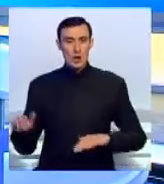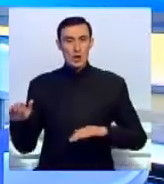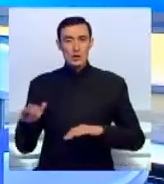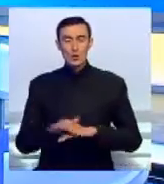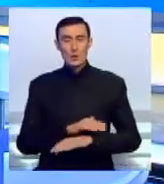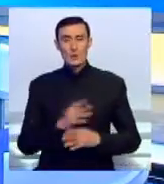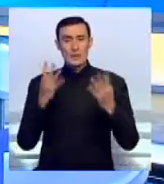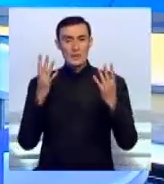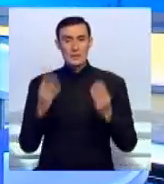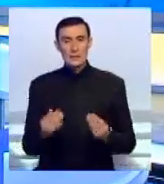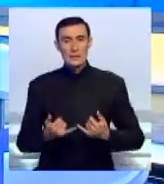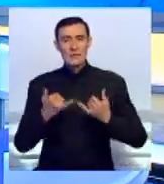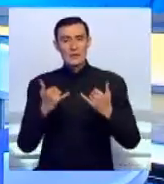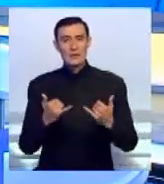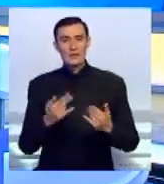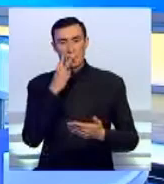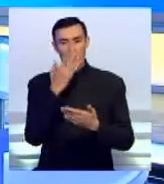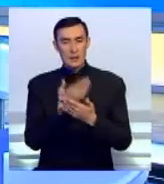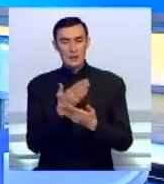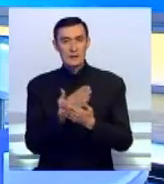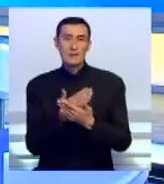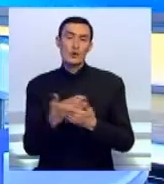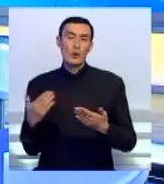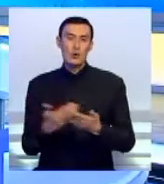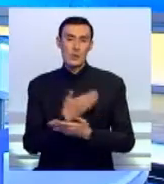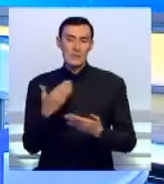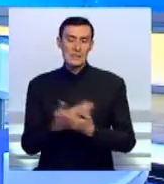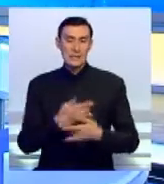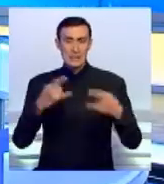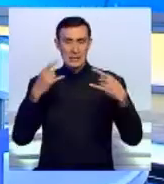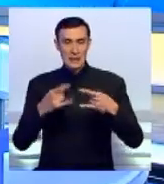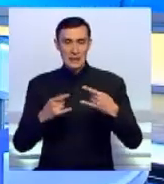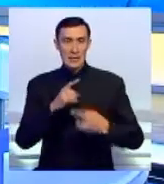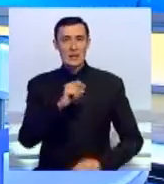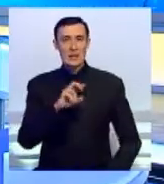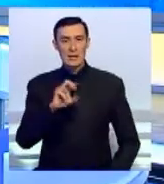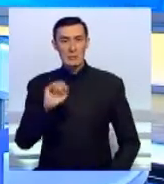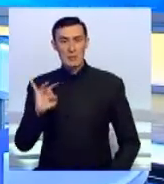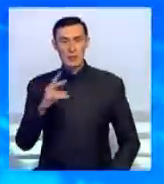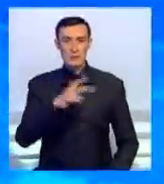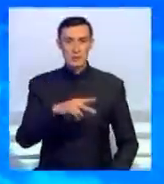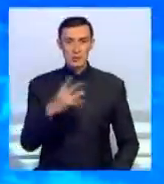эфире новости в студии Альфия Хайдарова. Здравствуйте. С нами также работает сурдопереводчик Хасан Исраилов.